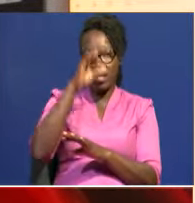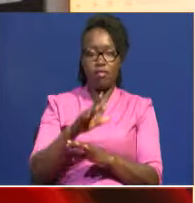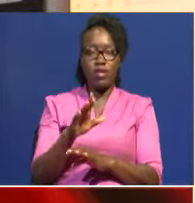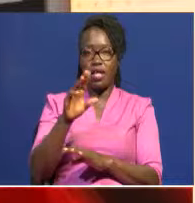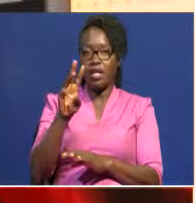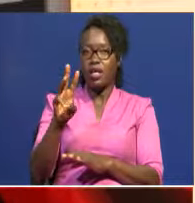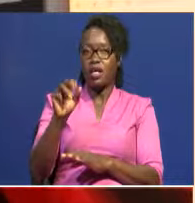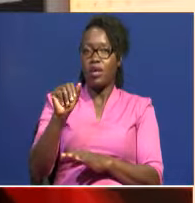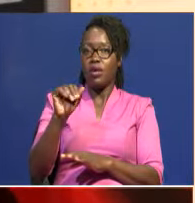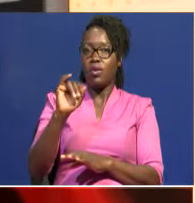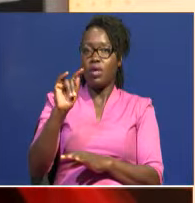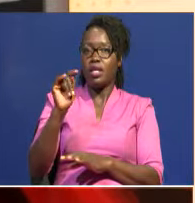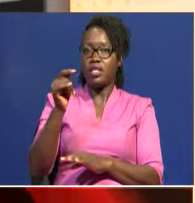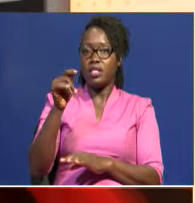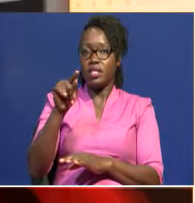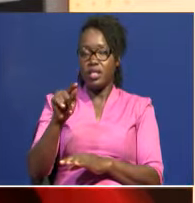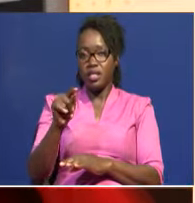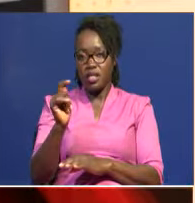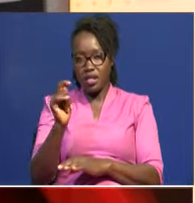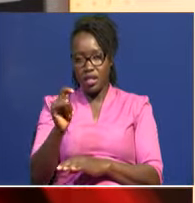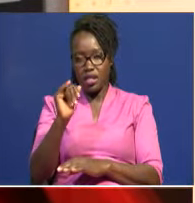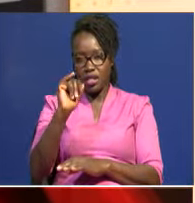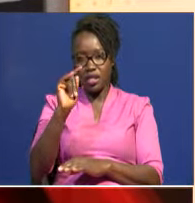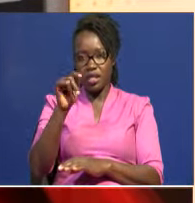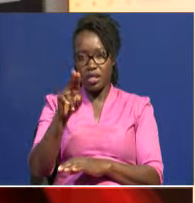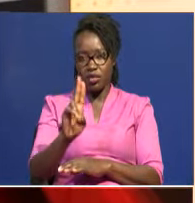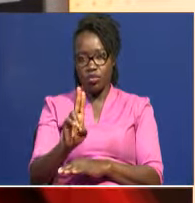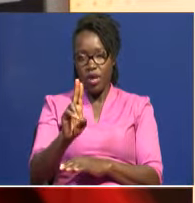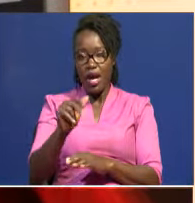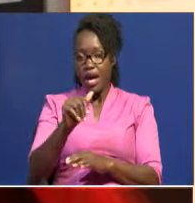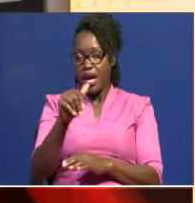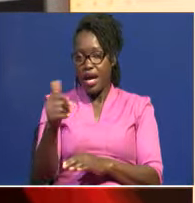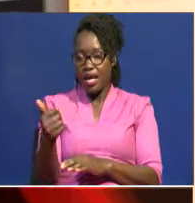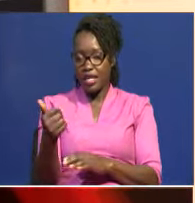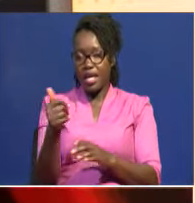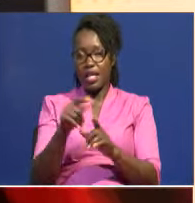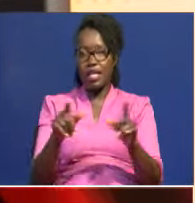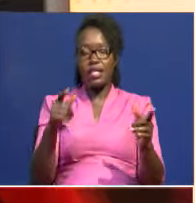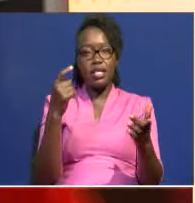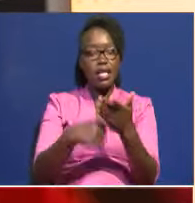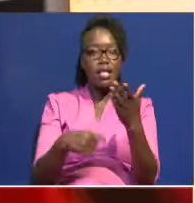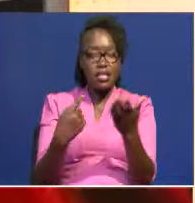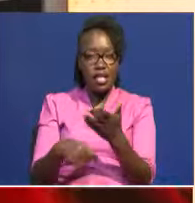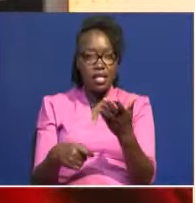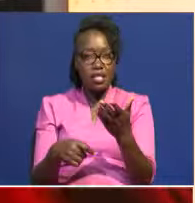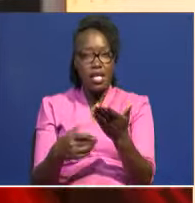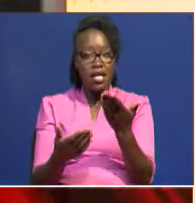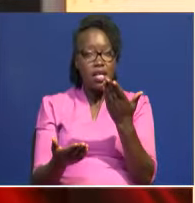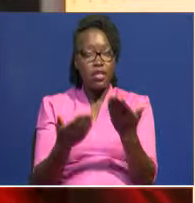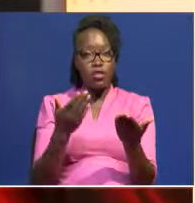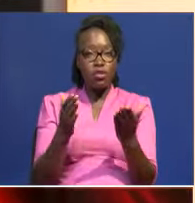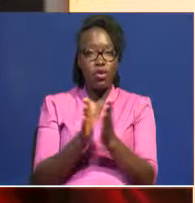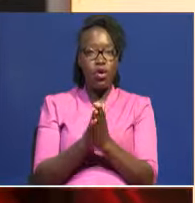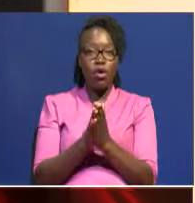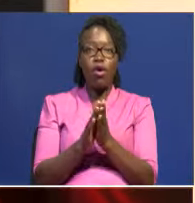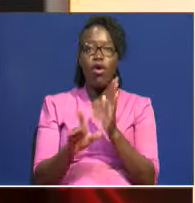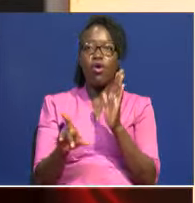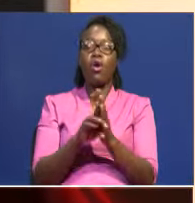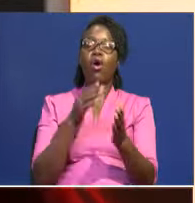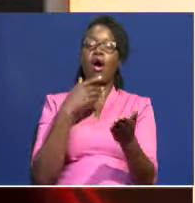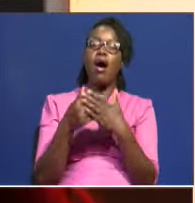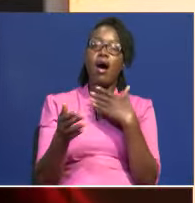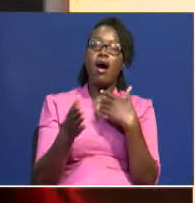Ferdinand Waititu, iliorodhesha ardhi hiyo miongoni mwa ardhi inayopaswa kutozwa ushuru licha ya kutokuwepo kwa sharti kama